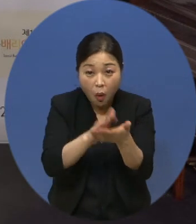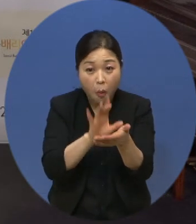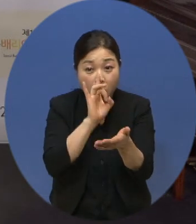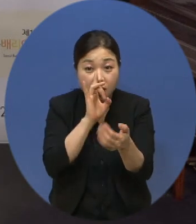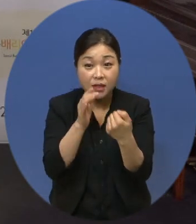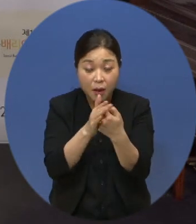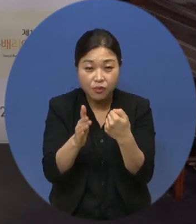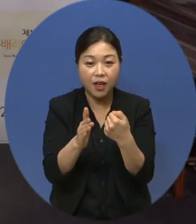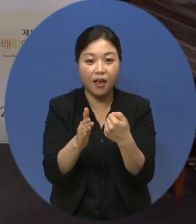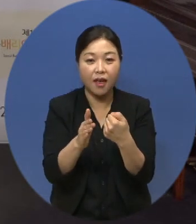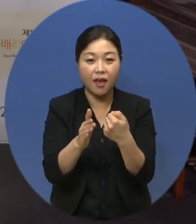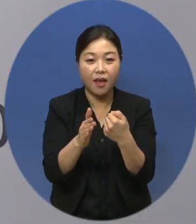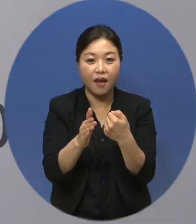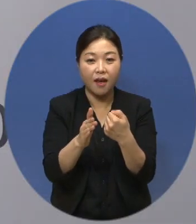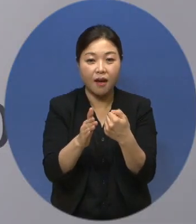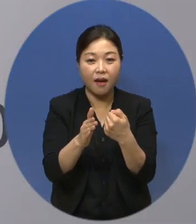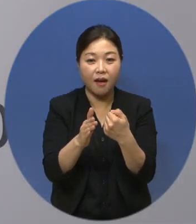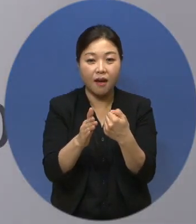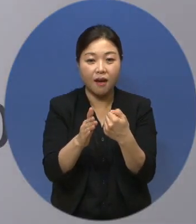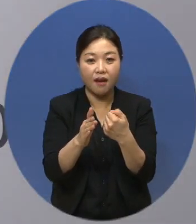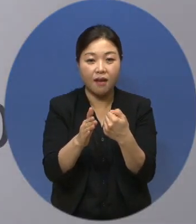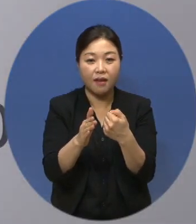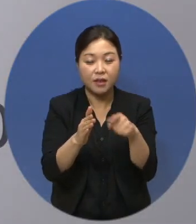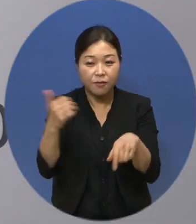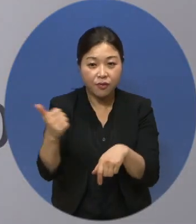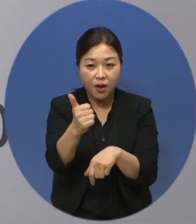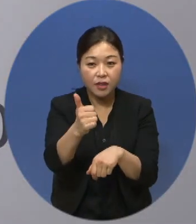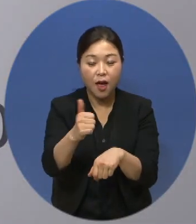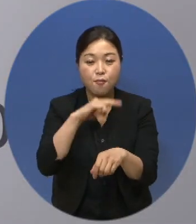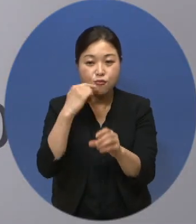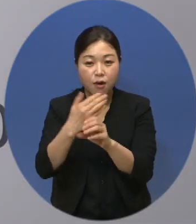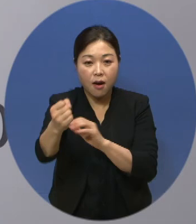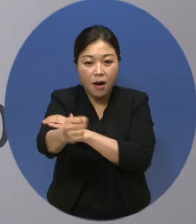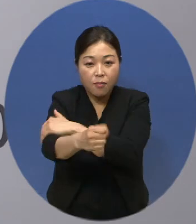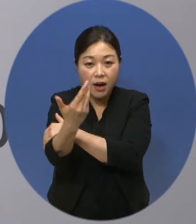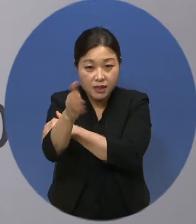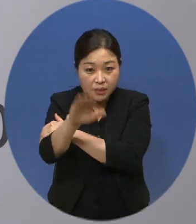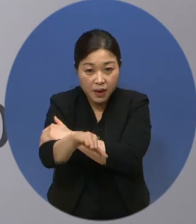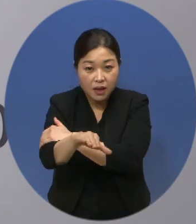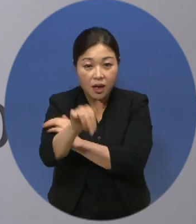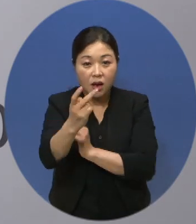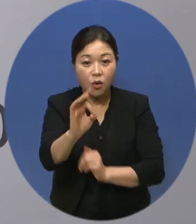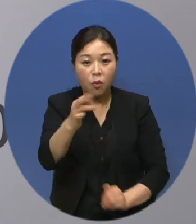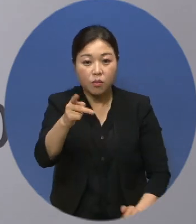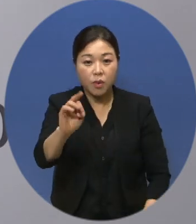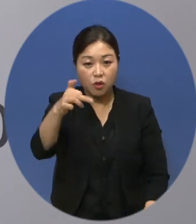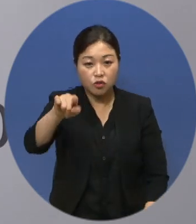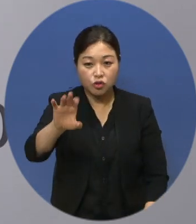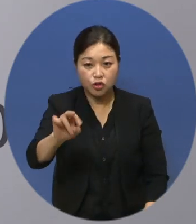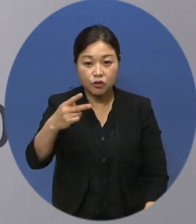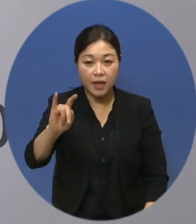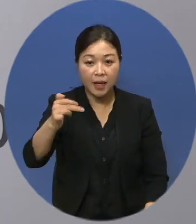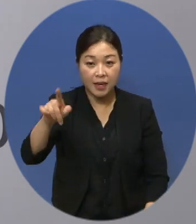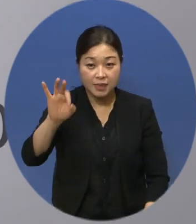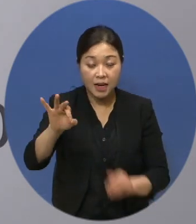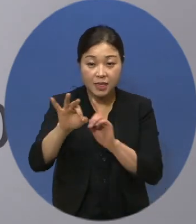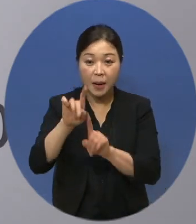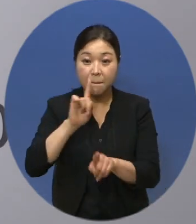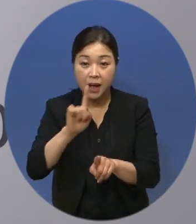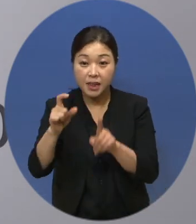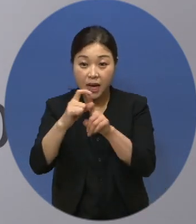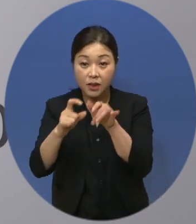게 제가 이제 얼핏 지나가는 게 북한 간부라고 하지만 그 북한 군인이 공병중대장이라는 단어를 써요. 그거를 또 이제